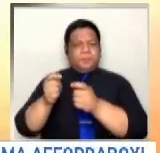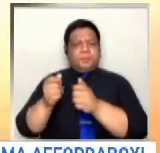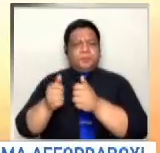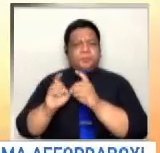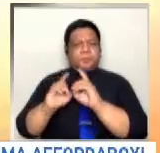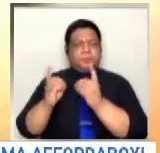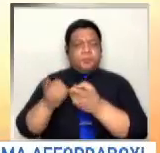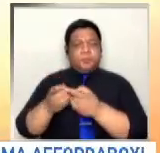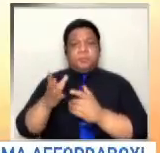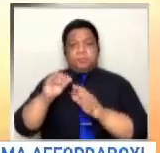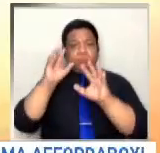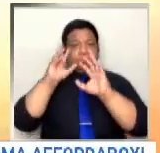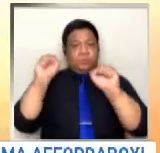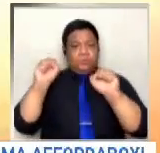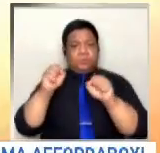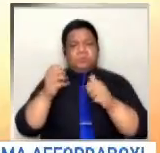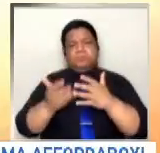ng